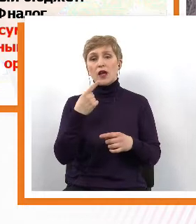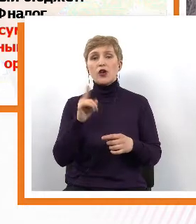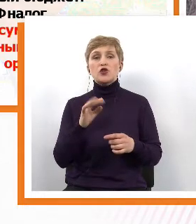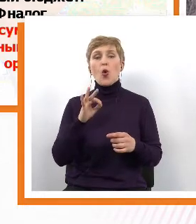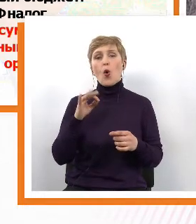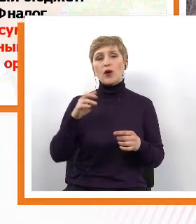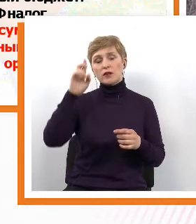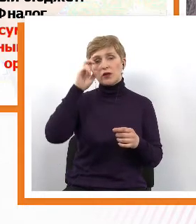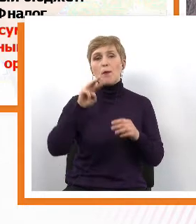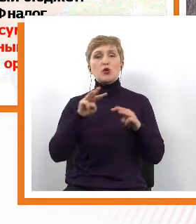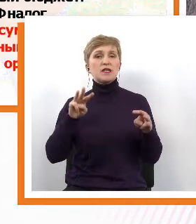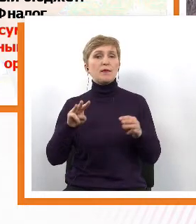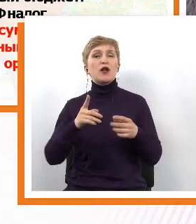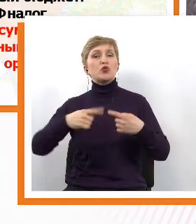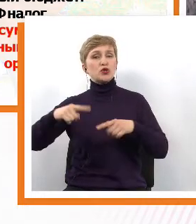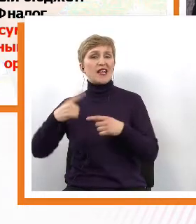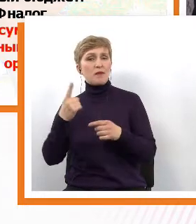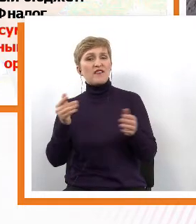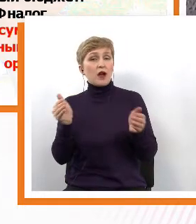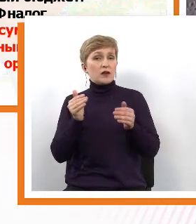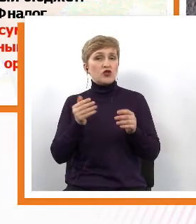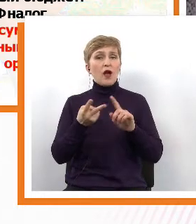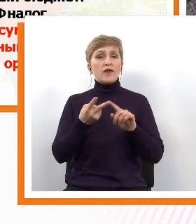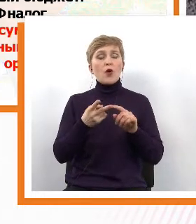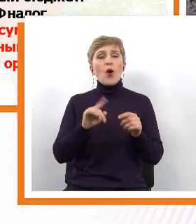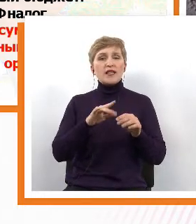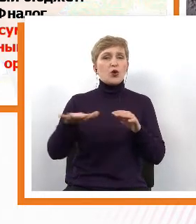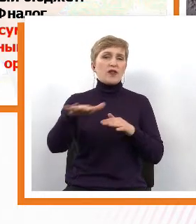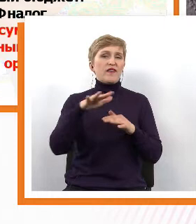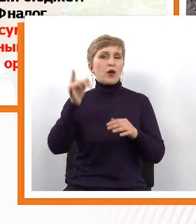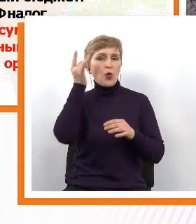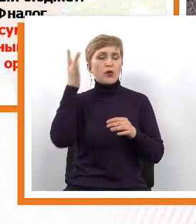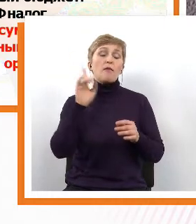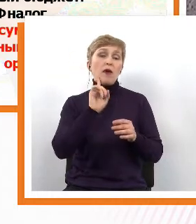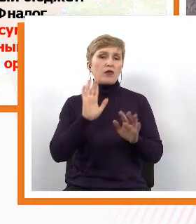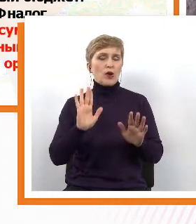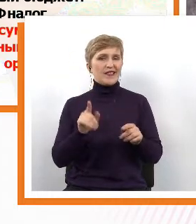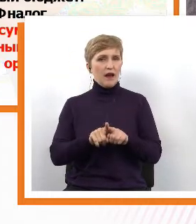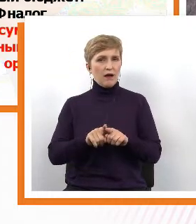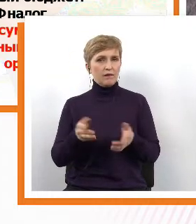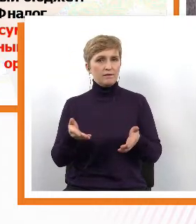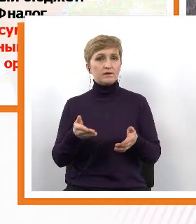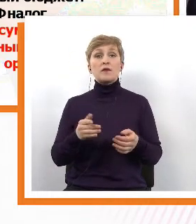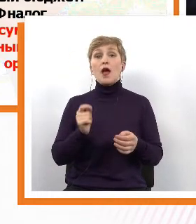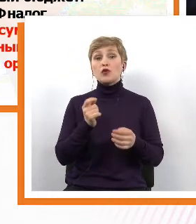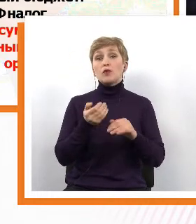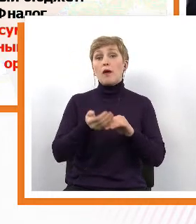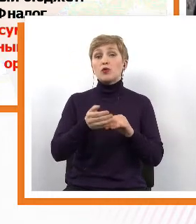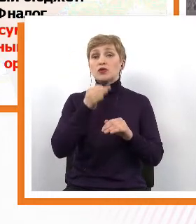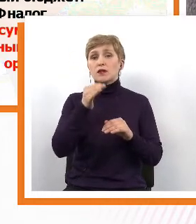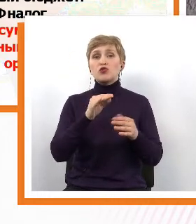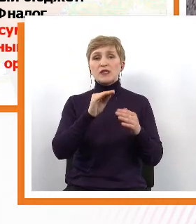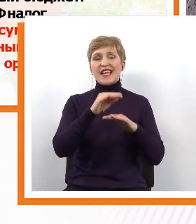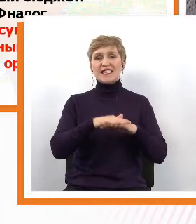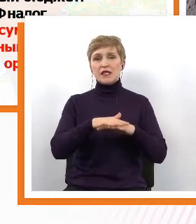и муниципальных учреждениях, это первое ограничение, и второе – только сфера культуры. Пока только так. Я чуть попозже вам статистику покажу, где